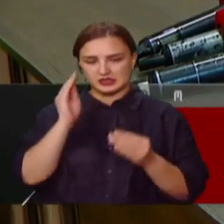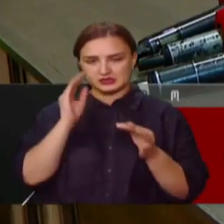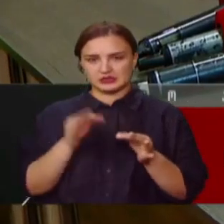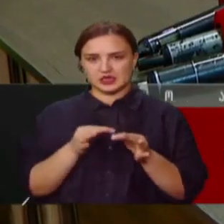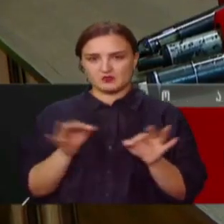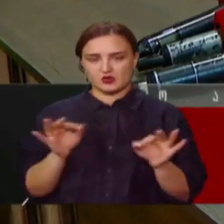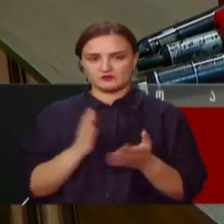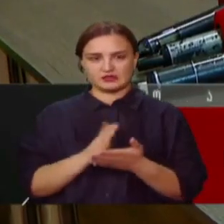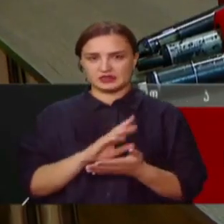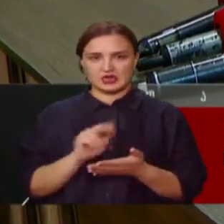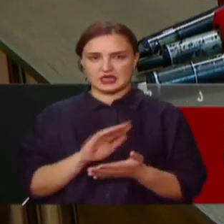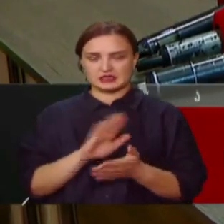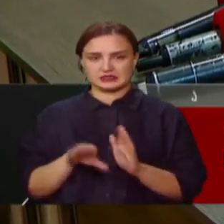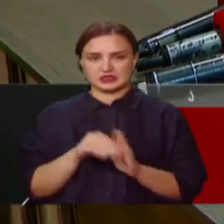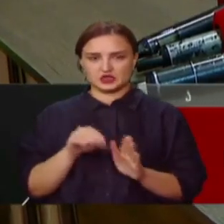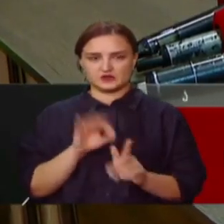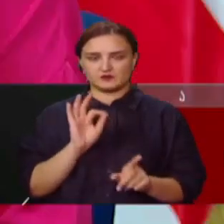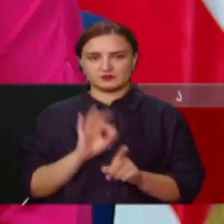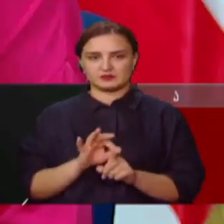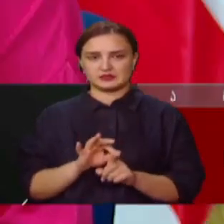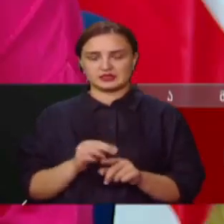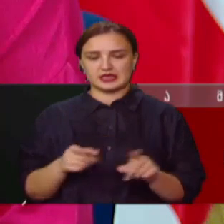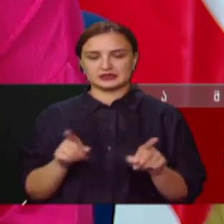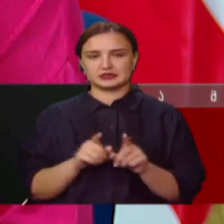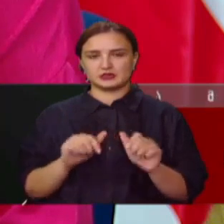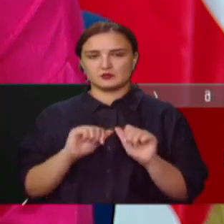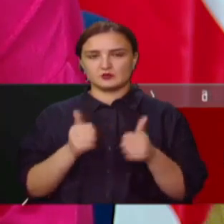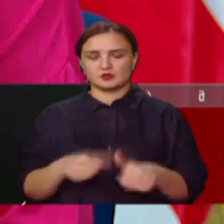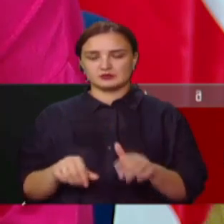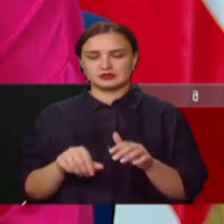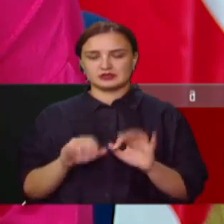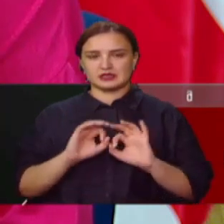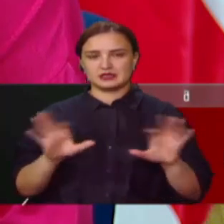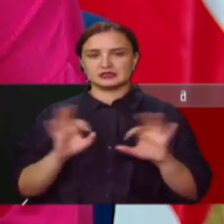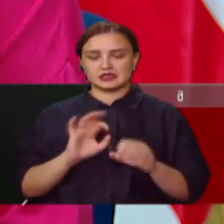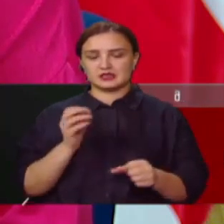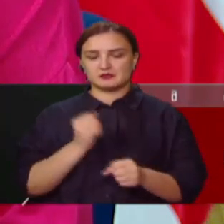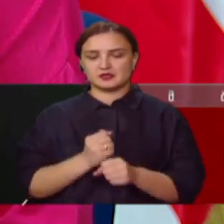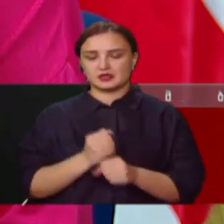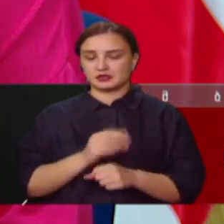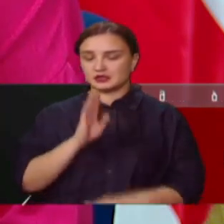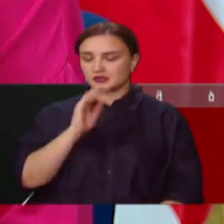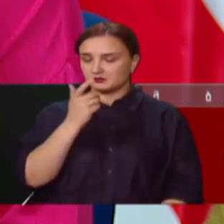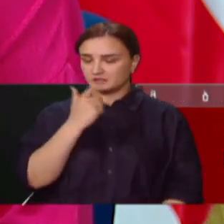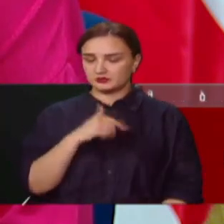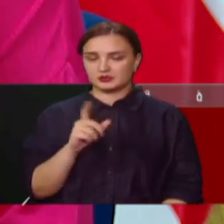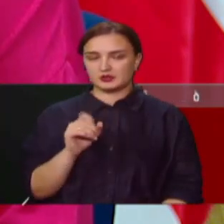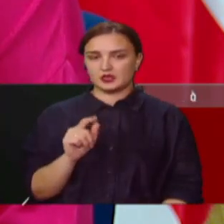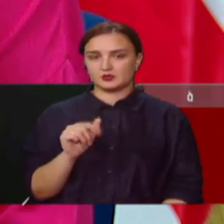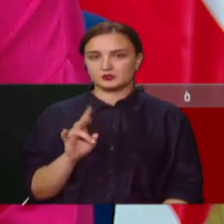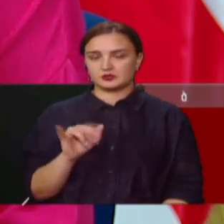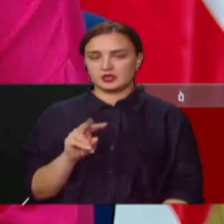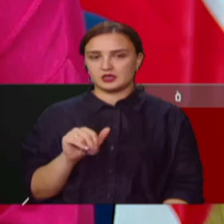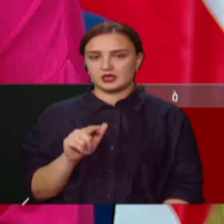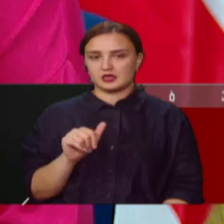თავისუფლებაა და არა საარჩევნო მიზანი. იმ ტიპის განცხადება, რომელიც გააკეთა ქალბატონმა ხათუნა ლაგაზიძემ,